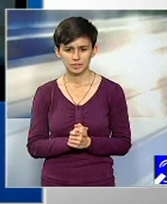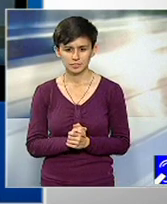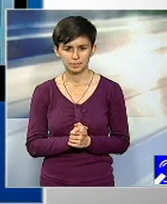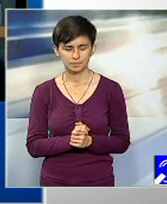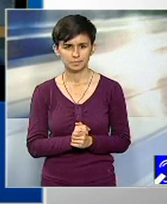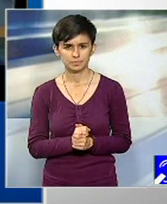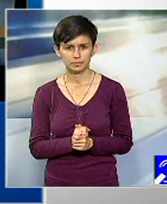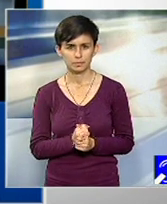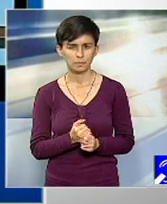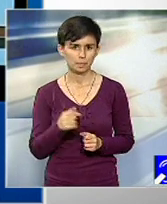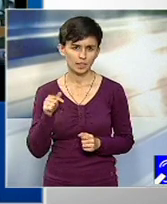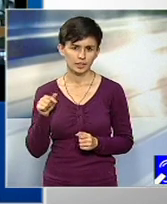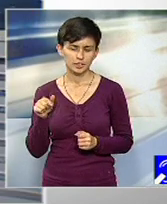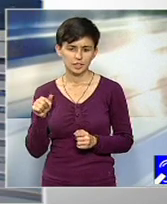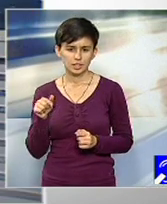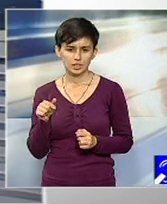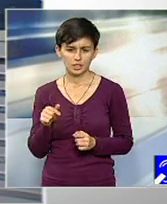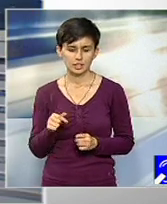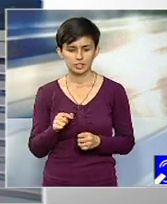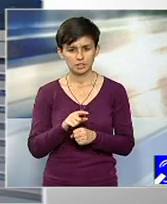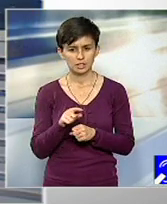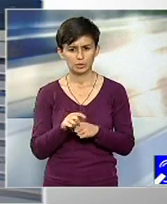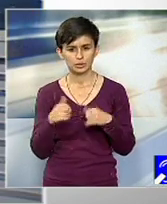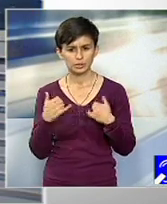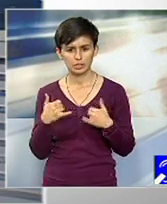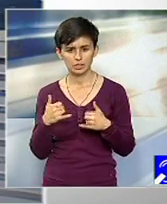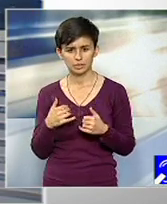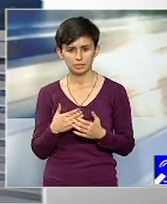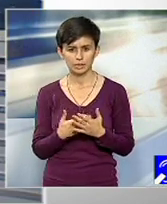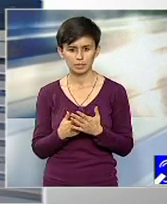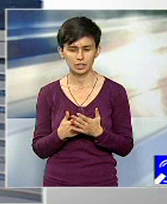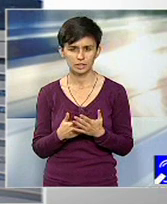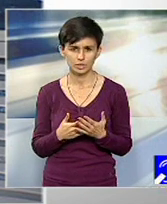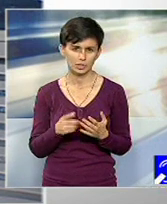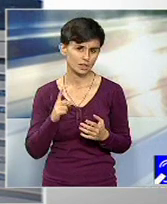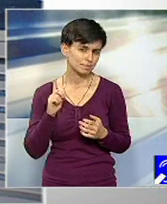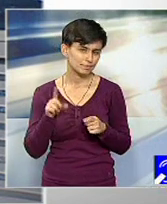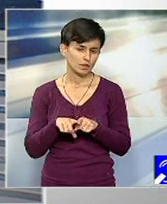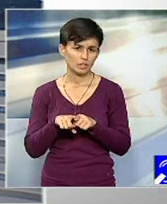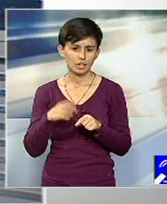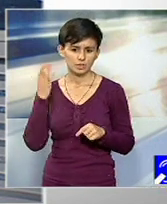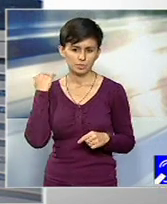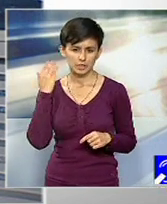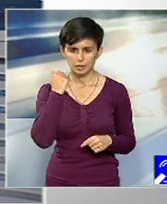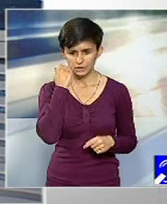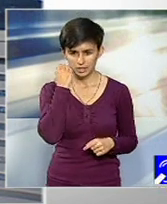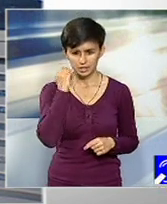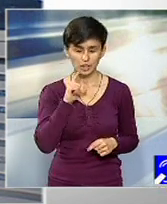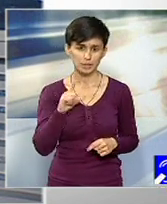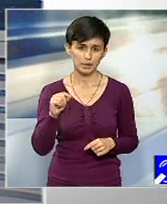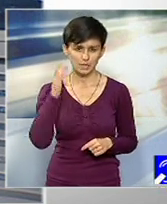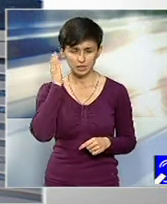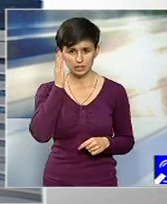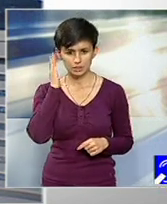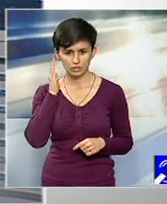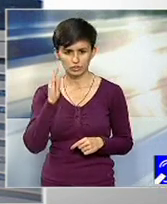Da. Și acest lucru se întâmplă, pentru că nu e ca mai demult, când odată ce ai părăsit școala și ai plecat acasă,